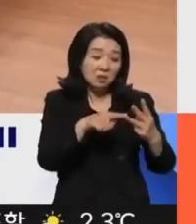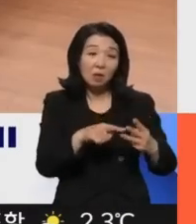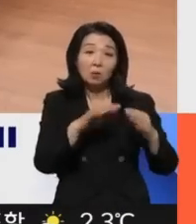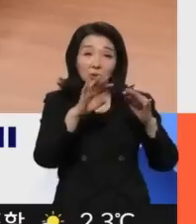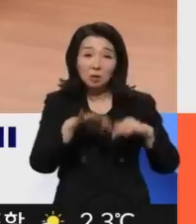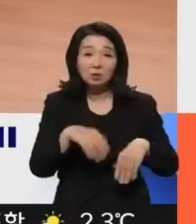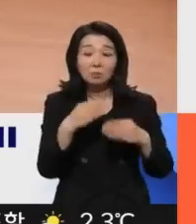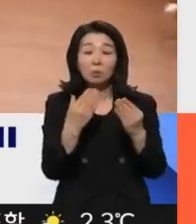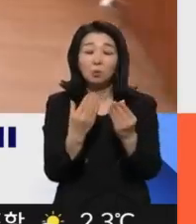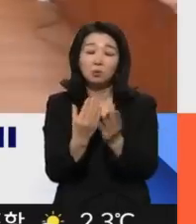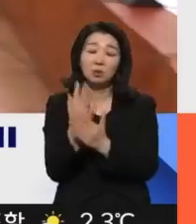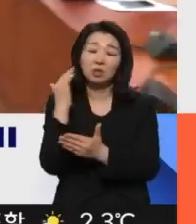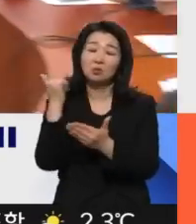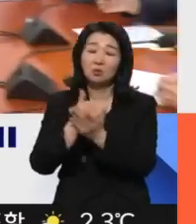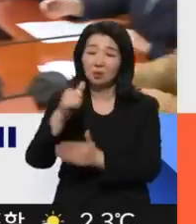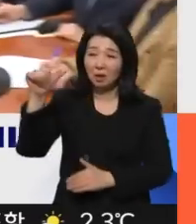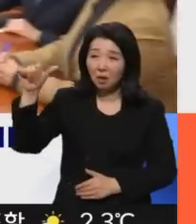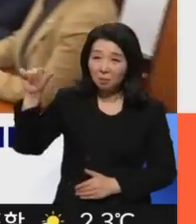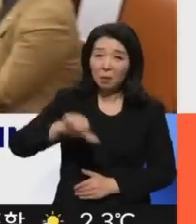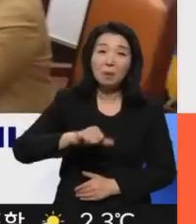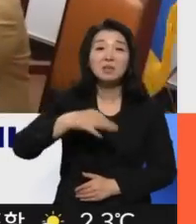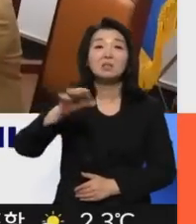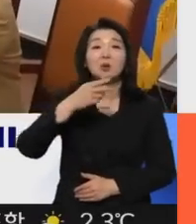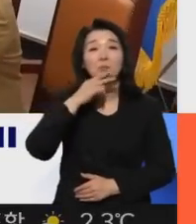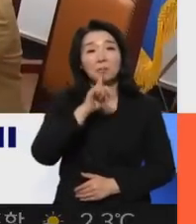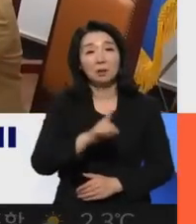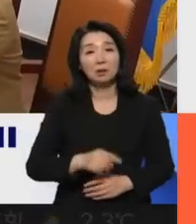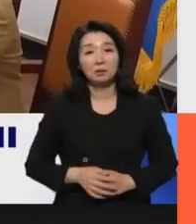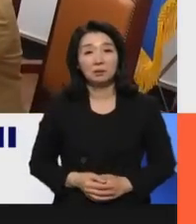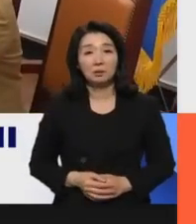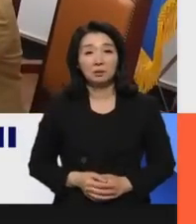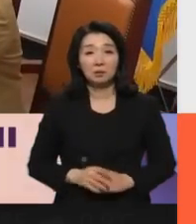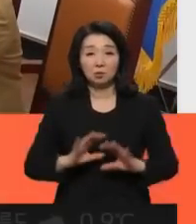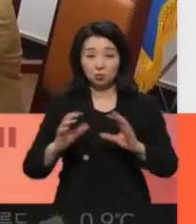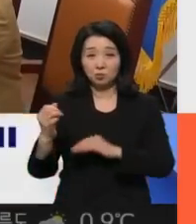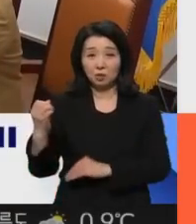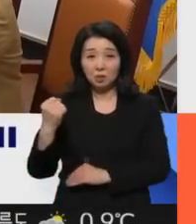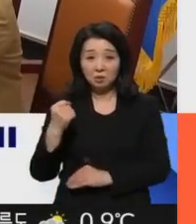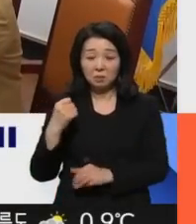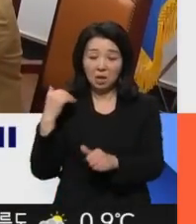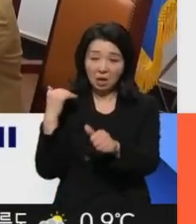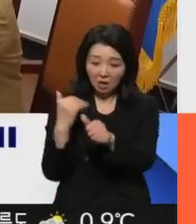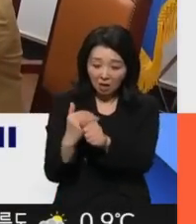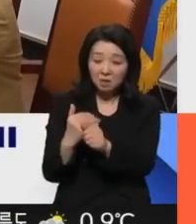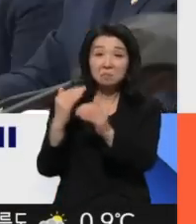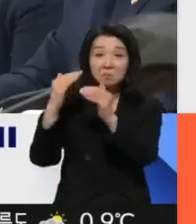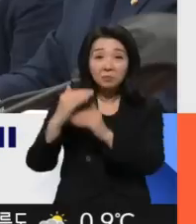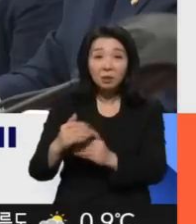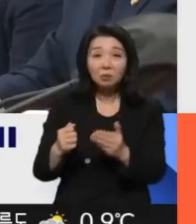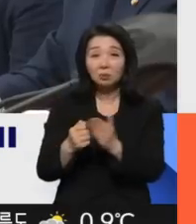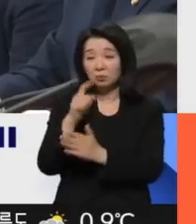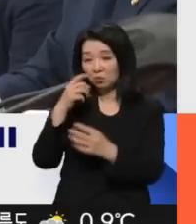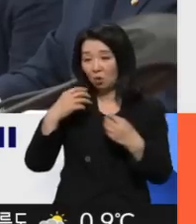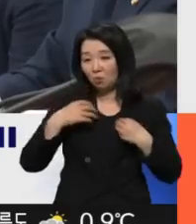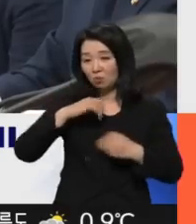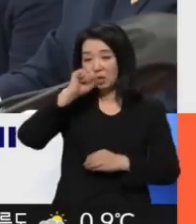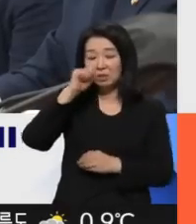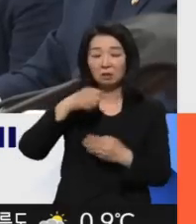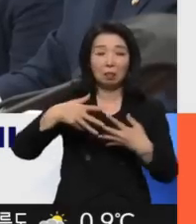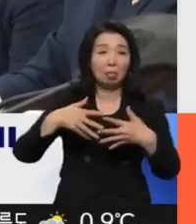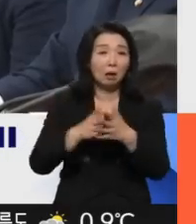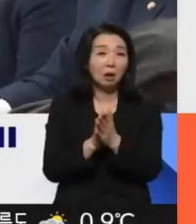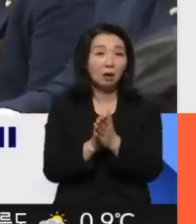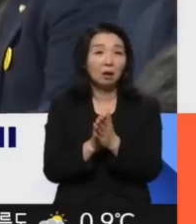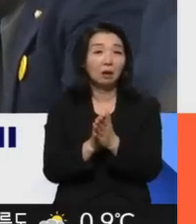대선 불복이라면서 야당을 압박하고 있다는 겁니다. 특히 국민의힘이 해임 건의안 때문에 정부 예산안 처리가 무산될 수